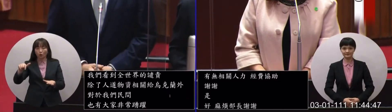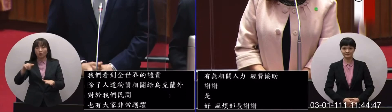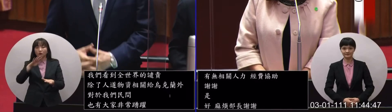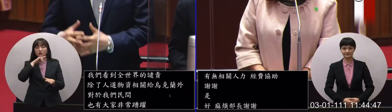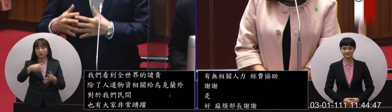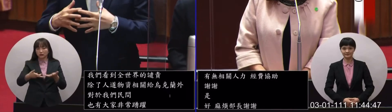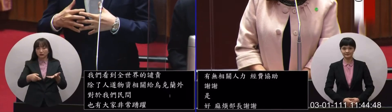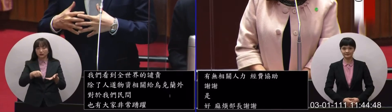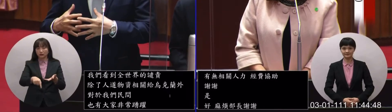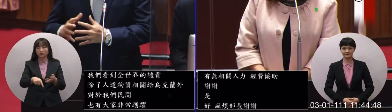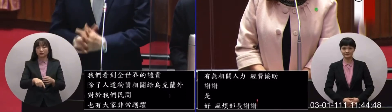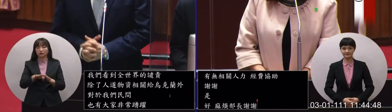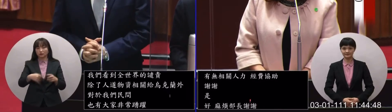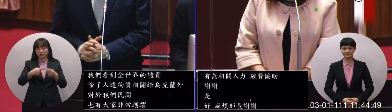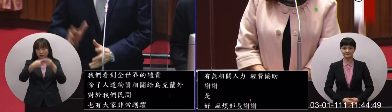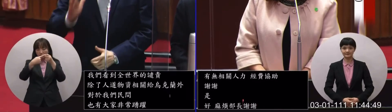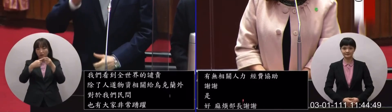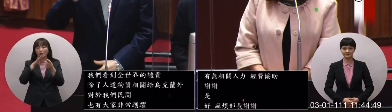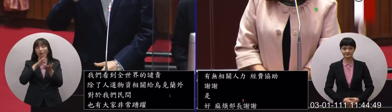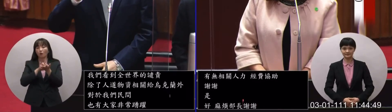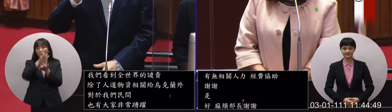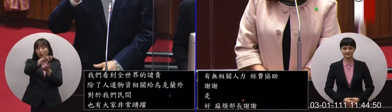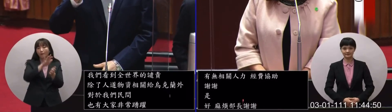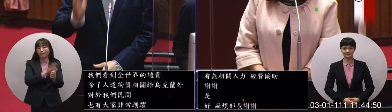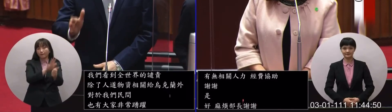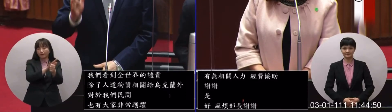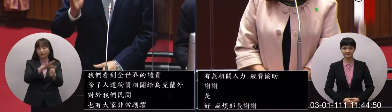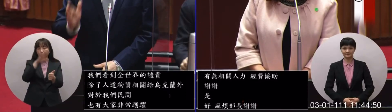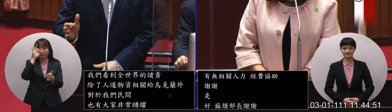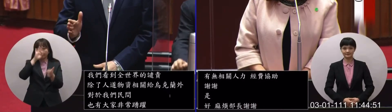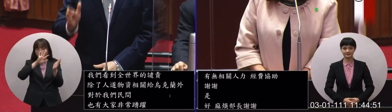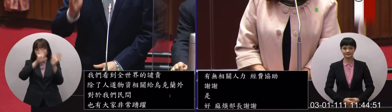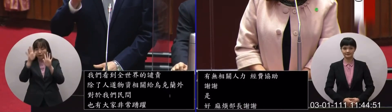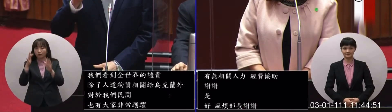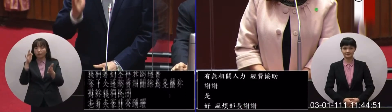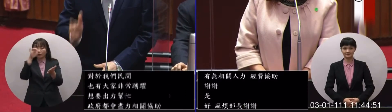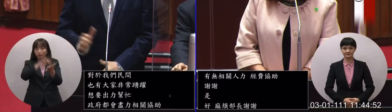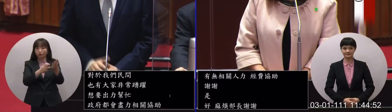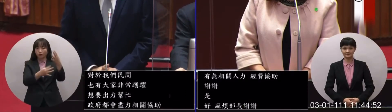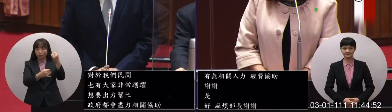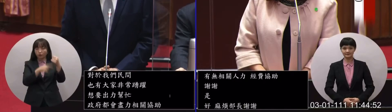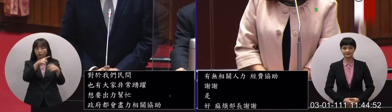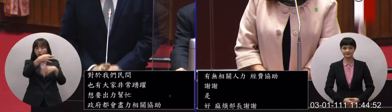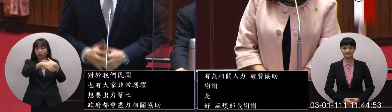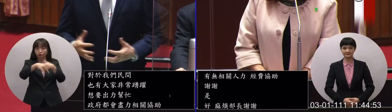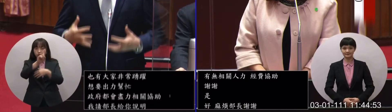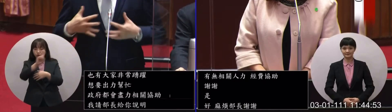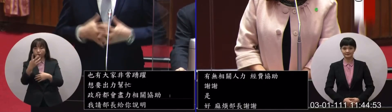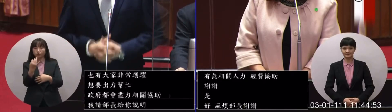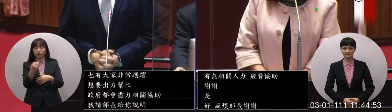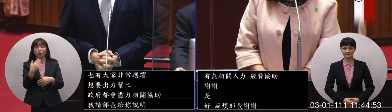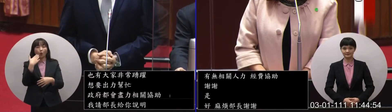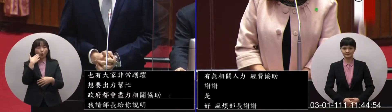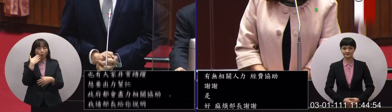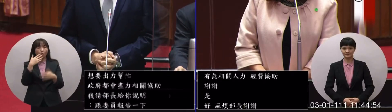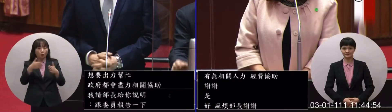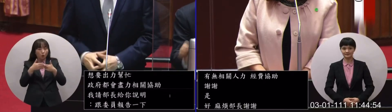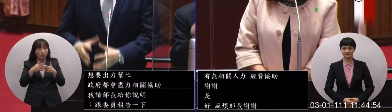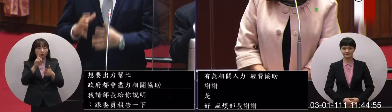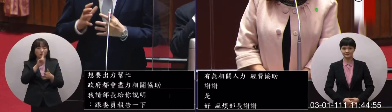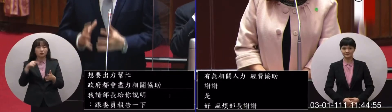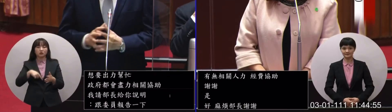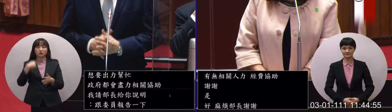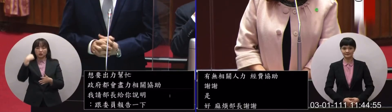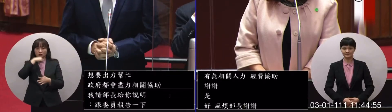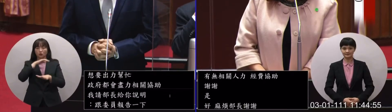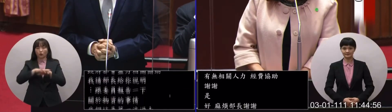个事情哈，我们这个是第一波过去，然后看什么时候可以到达那边，看他们还缺多少。那如果说后续还有需要的话，